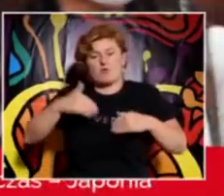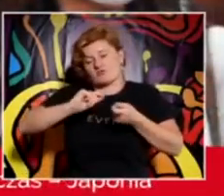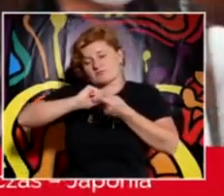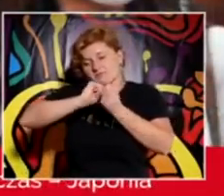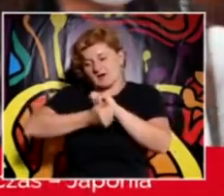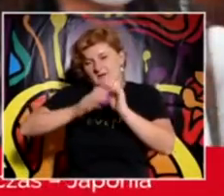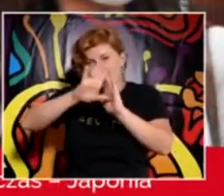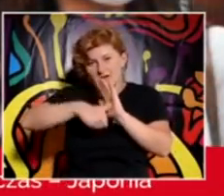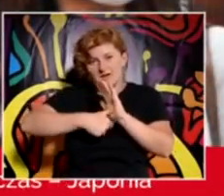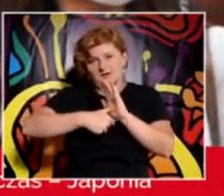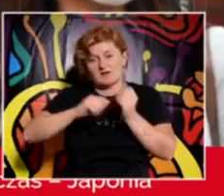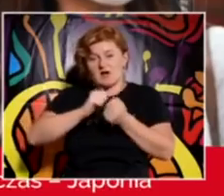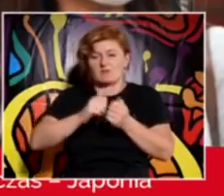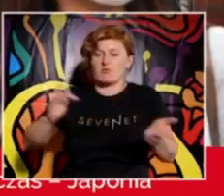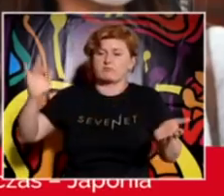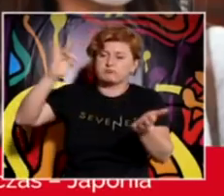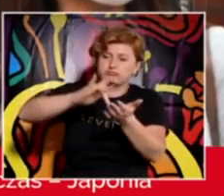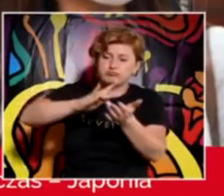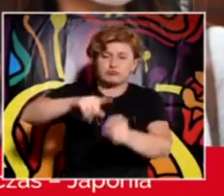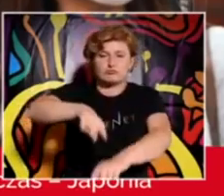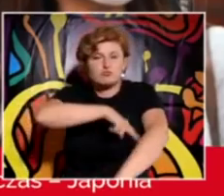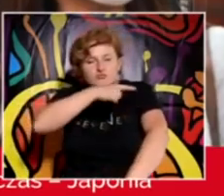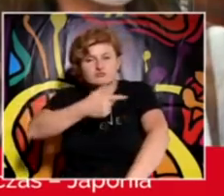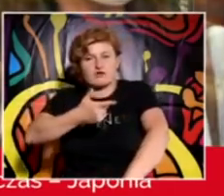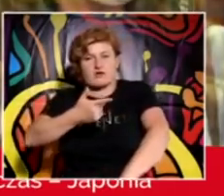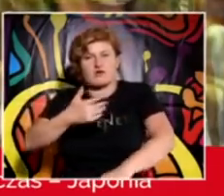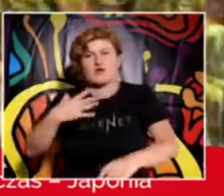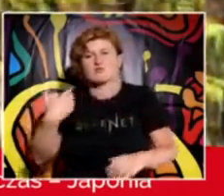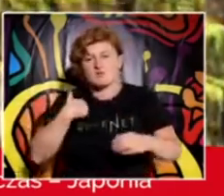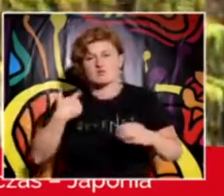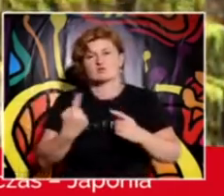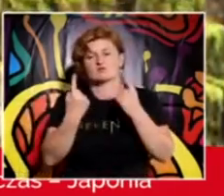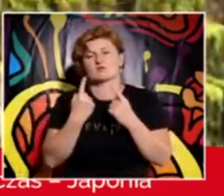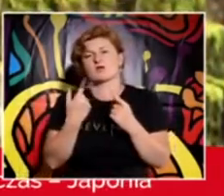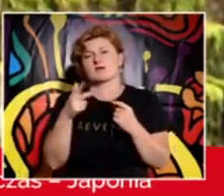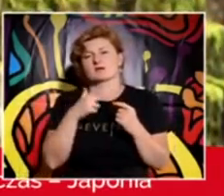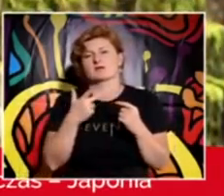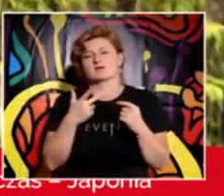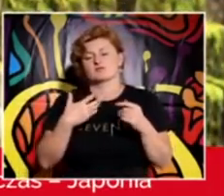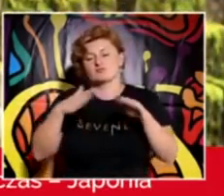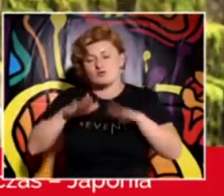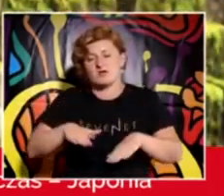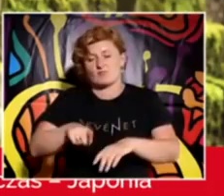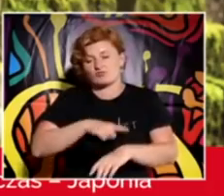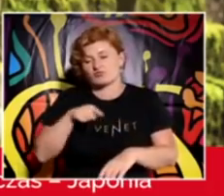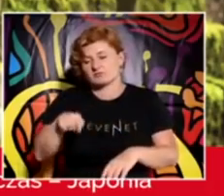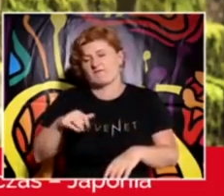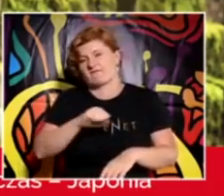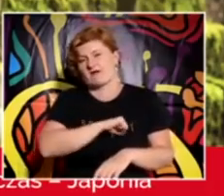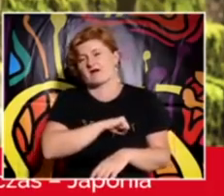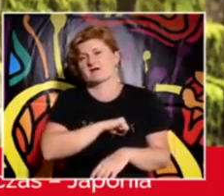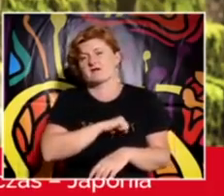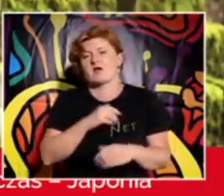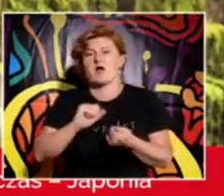być może jednak wylądujemy gdzieś dłużej. I były też takie momenty, kiedy stwierdzaliśmy, że zostajemy dłużej, bo tu jest fajnie, albo na